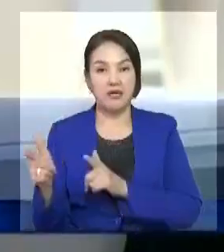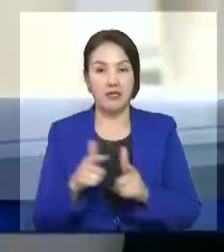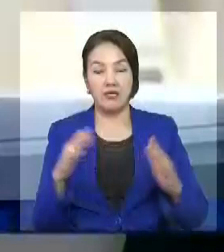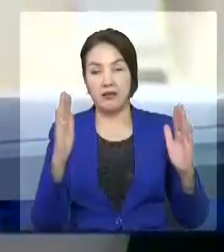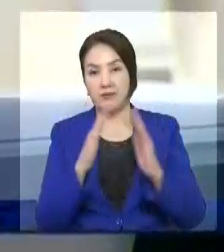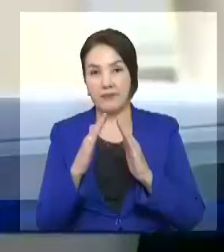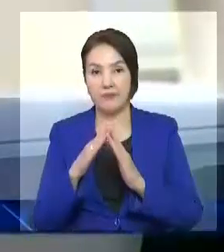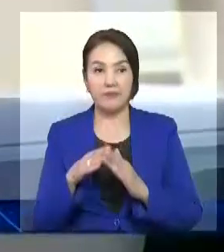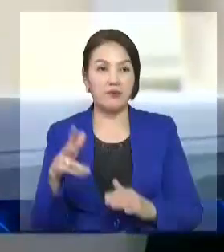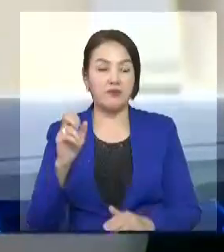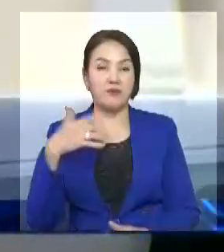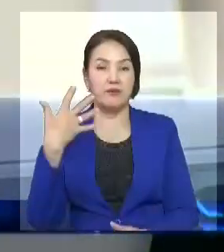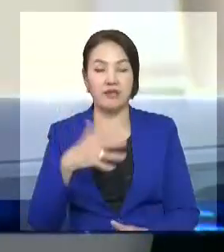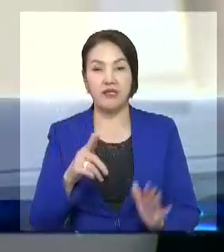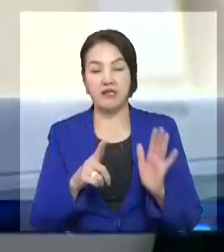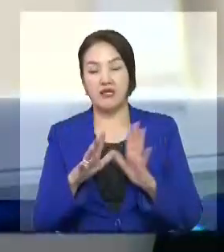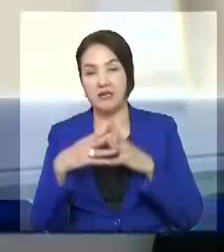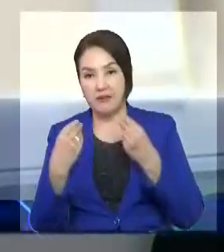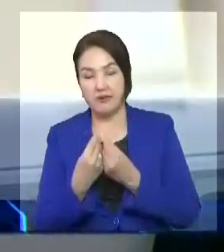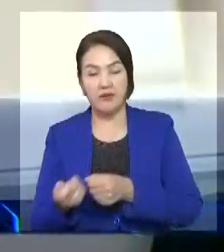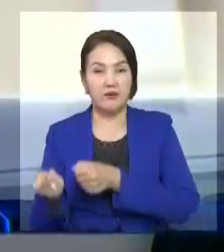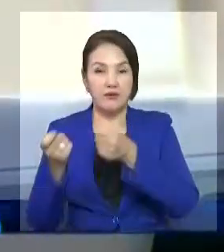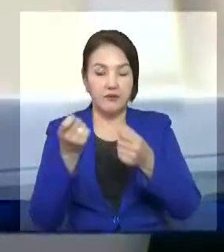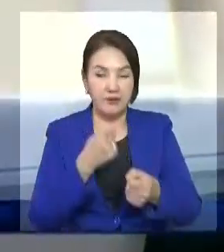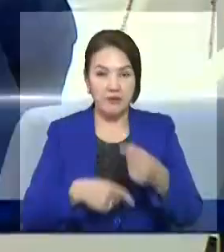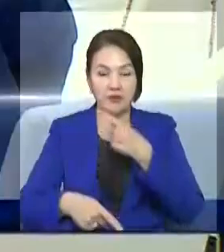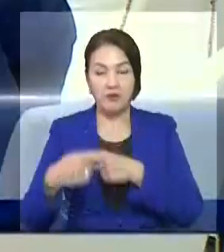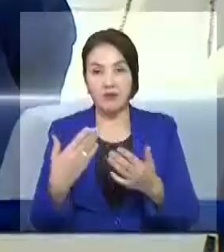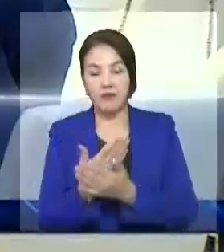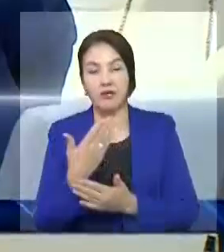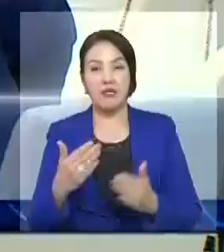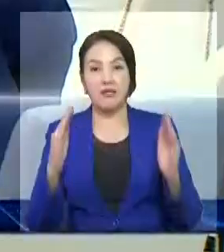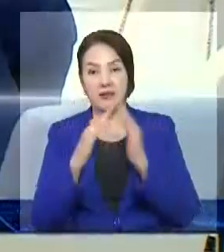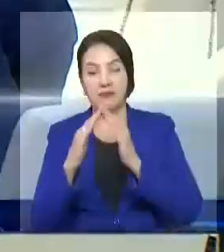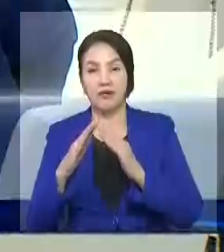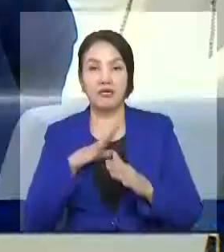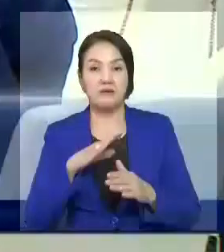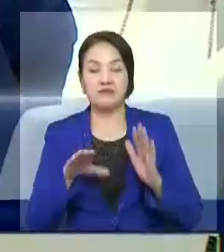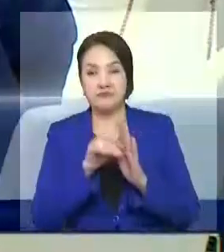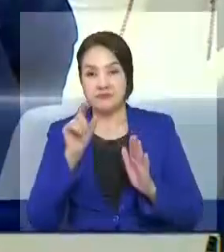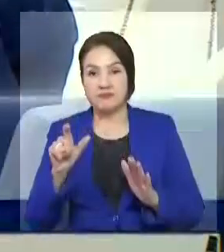жилье. Более 350 семей уже переехали в новые дома. В ходе рабочей поездки